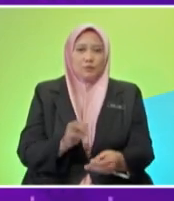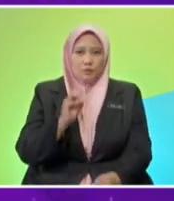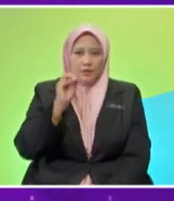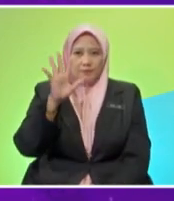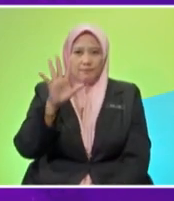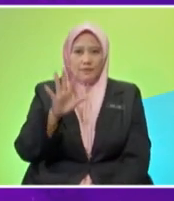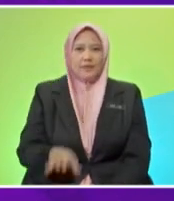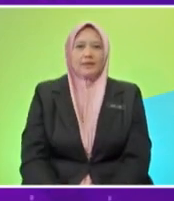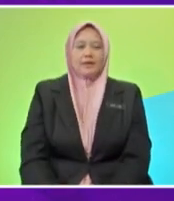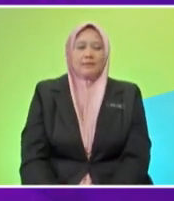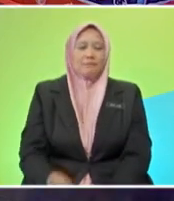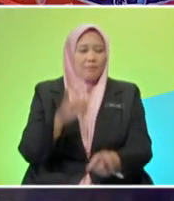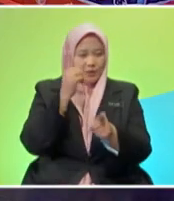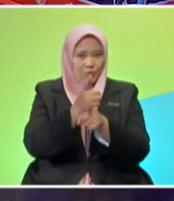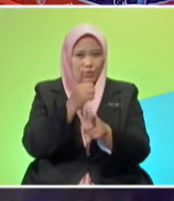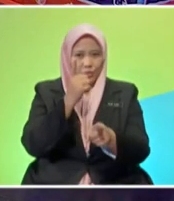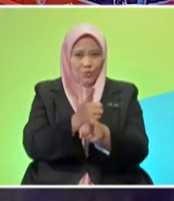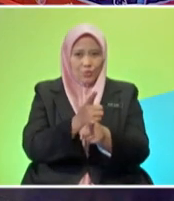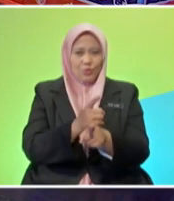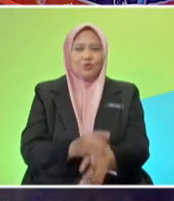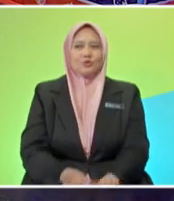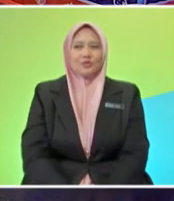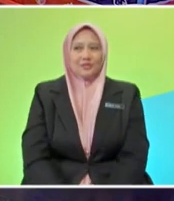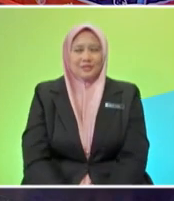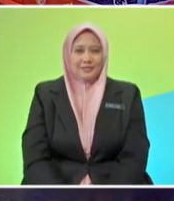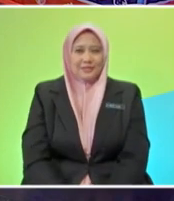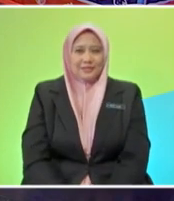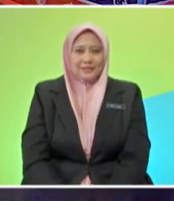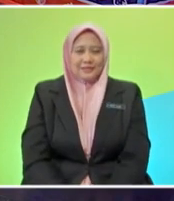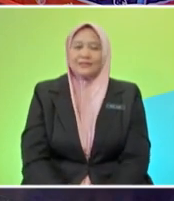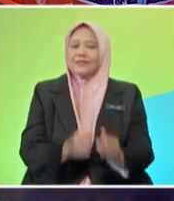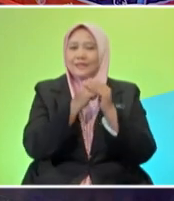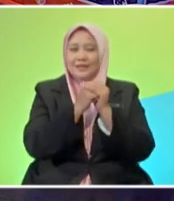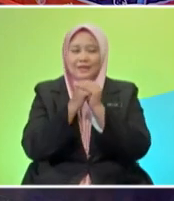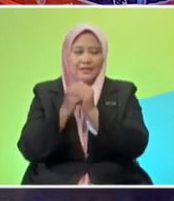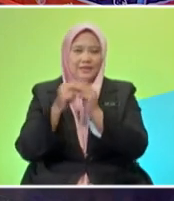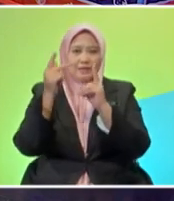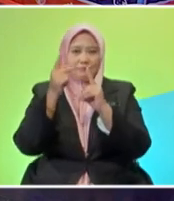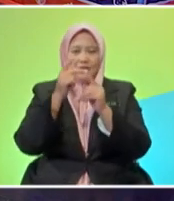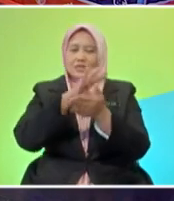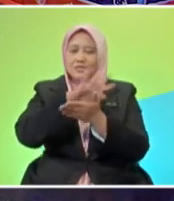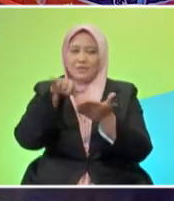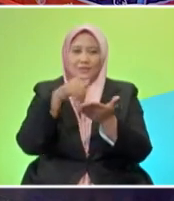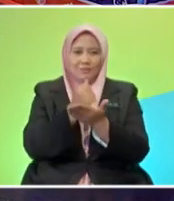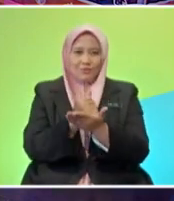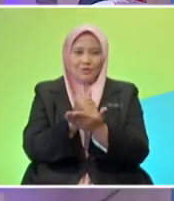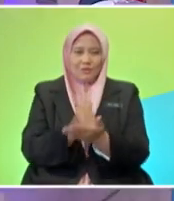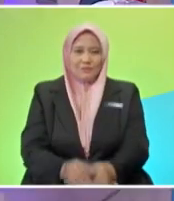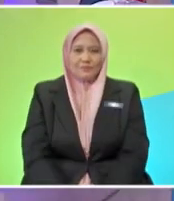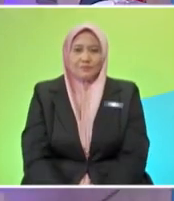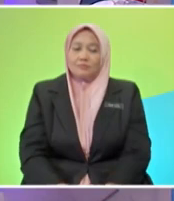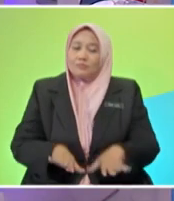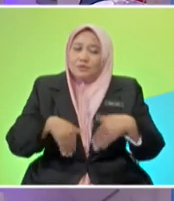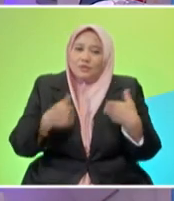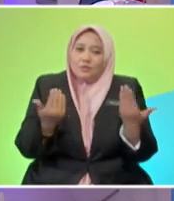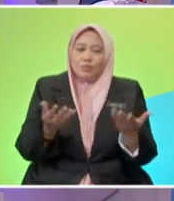tambahan. Azra pun dapat 5. Tahniah. Ucapkan untuk kesemua murid. Bagaimana murid-murid yang